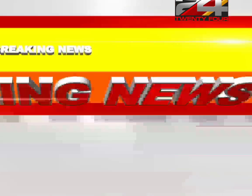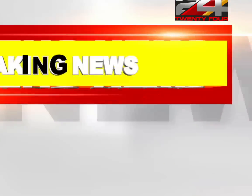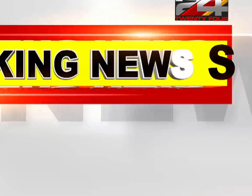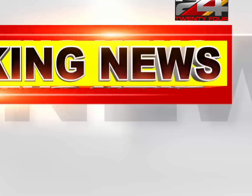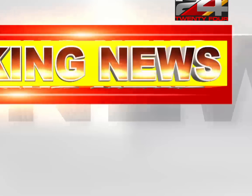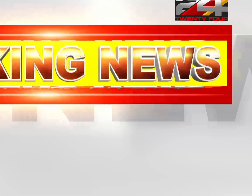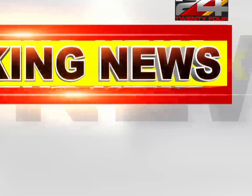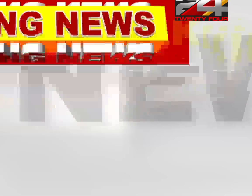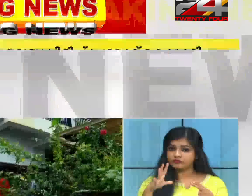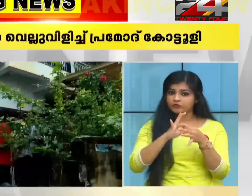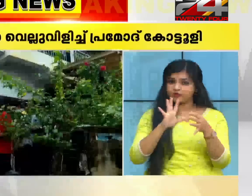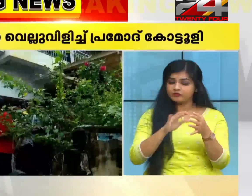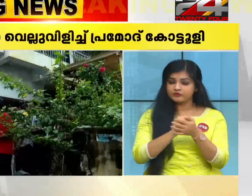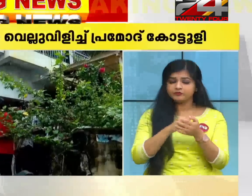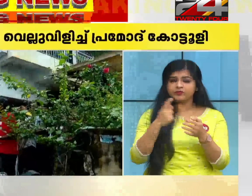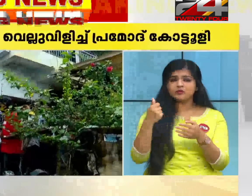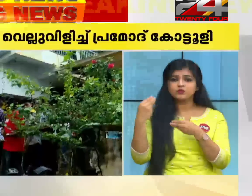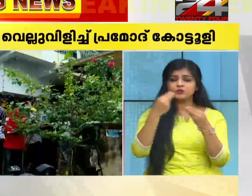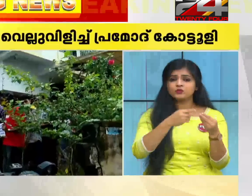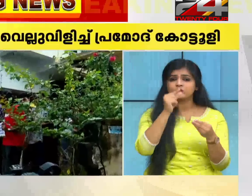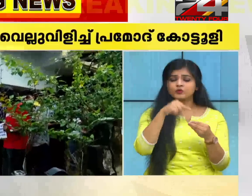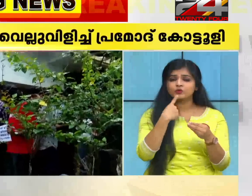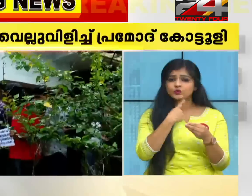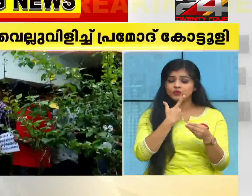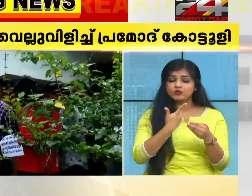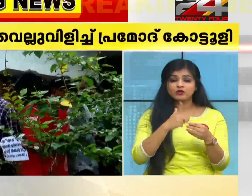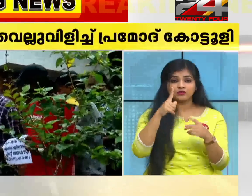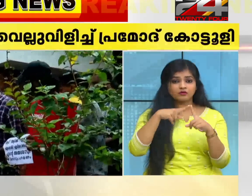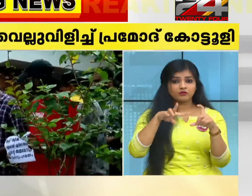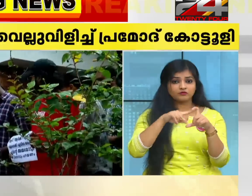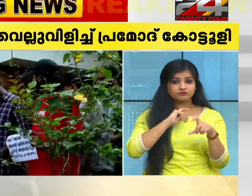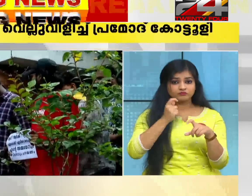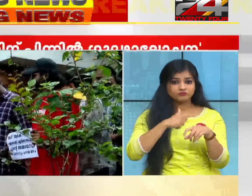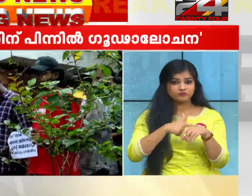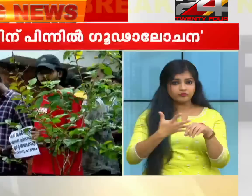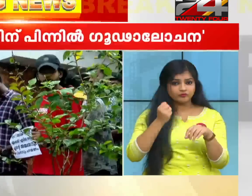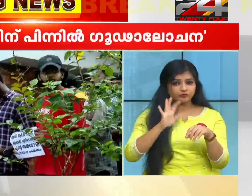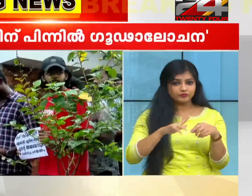പണം നൽകിയത്? അതുമായി ബന്ധപ്പെട്ട് അവരുടെ ഒരു പരസ്യ പ്രതികരണം ഉണ്ടാകുമോ അഭിജിത്ത്?